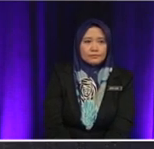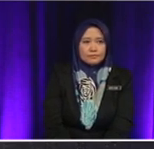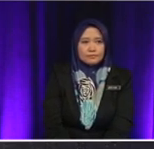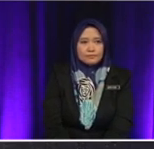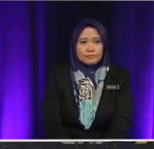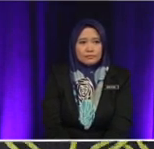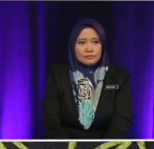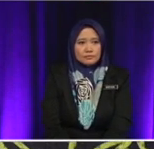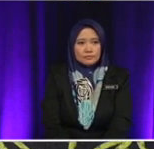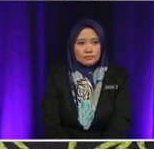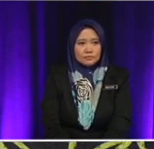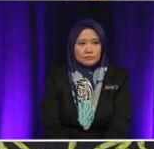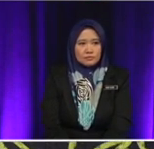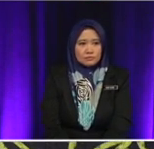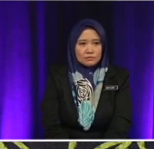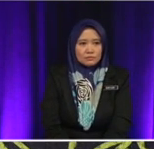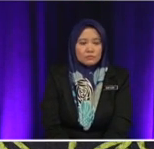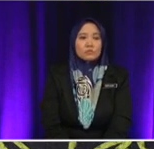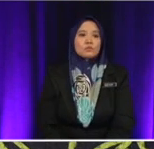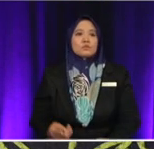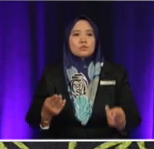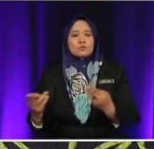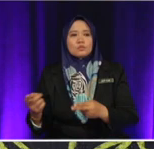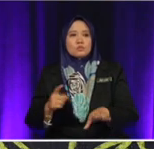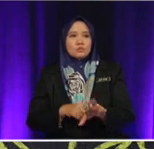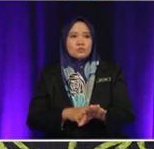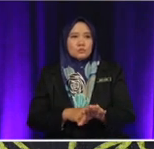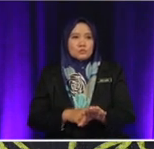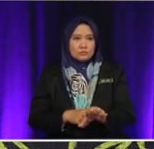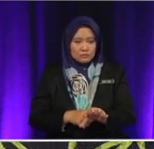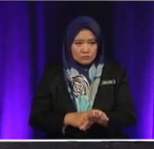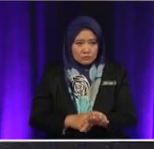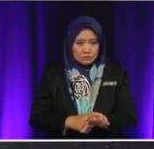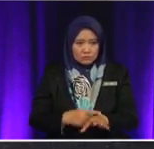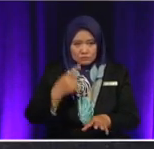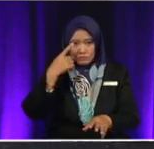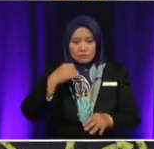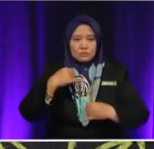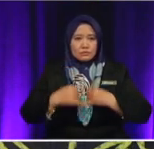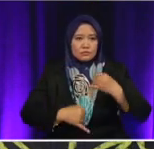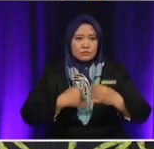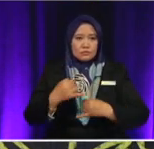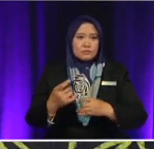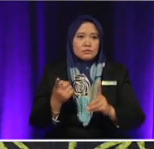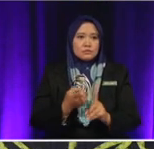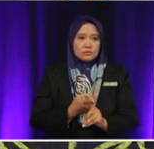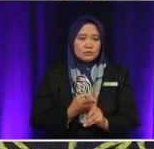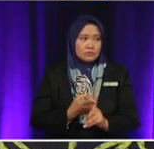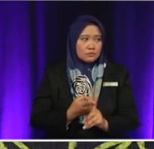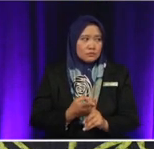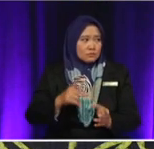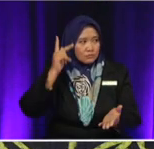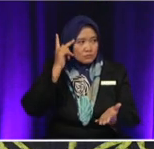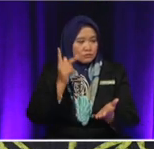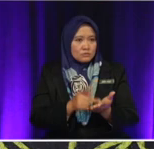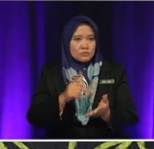Antara tips pengurusan masa yang ada dalam diri seseorang usahawan untuk berjaya ialah, yang pertama, kenal pasti